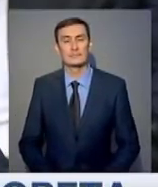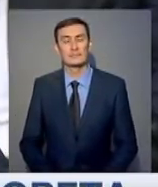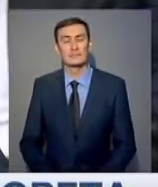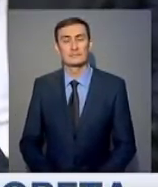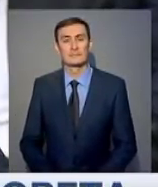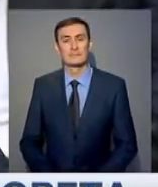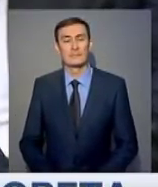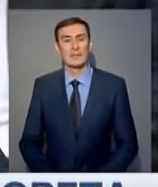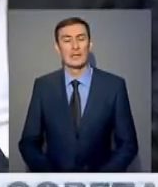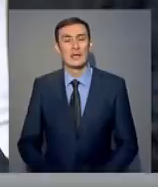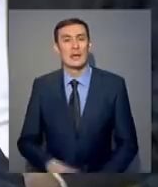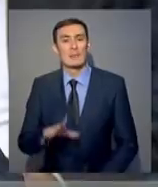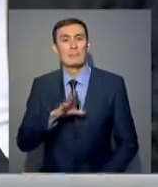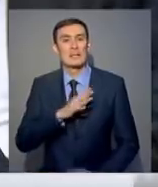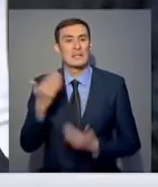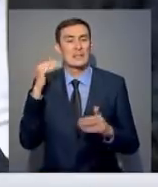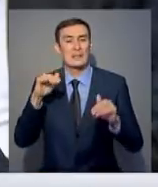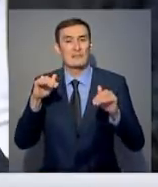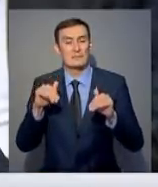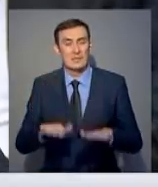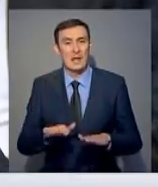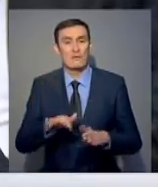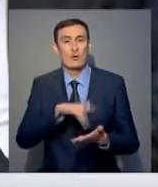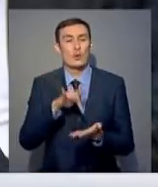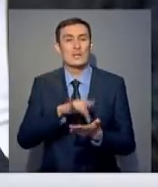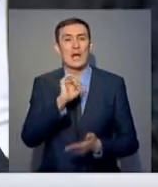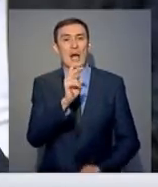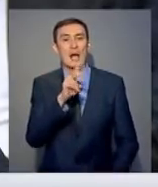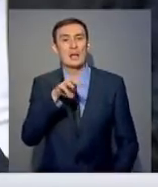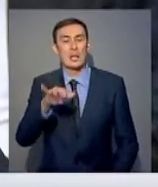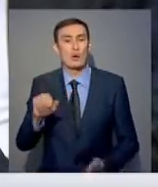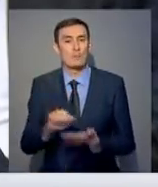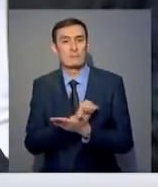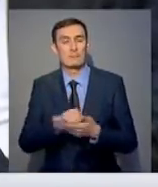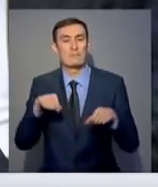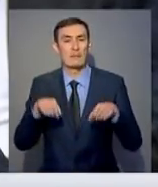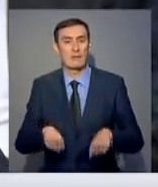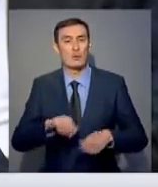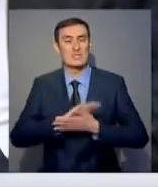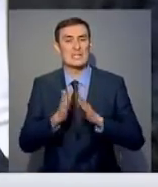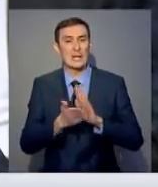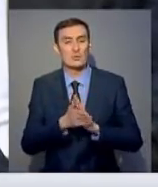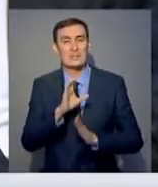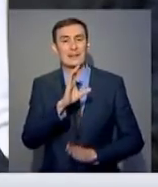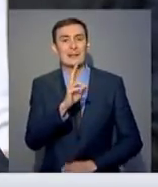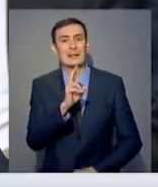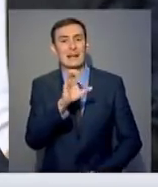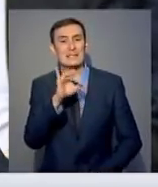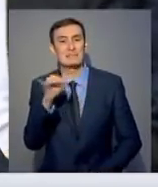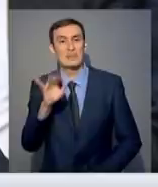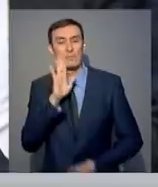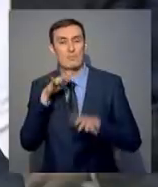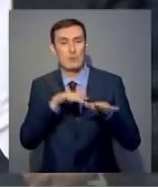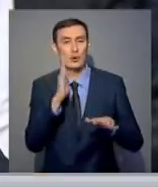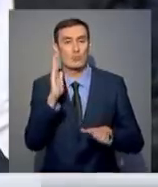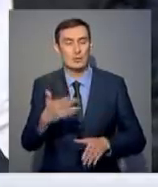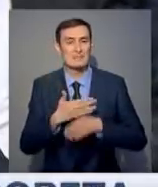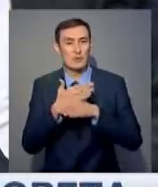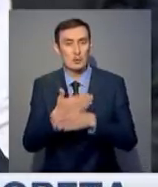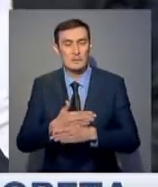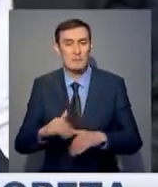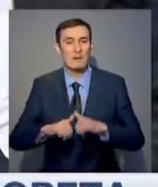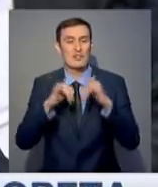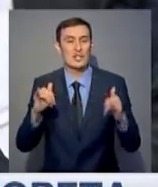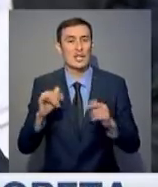петровну принято я недавно в городе актау конвенция о правовом статусе каспийского моря также будет способствовать повышению